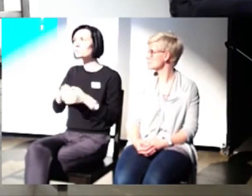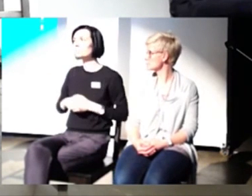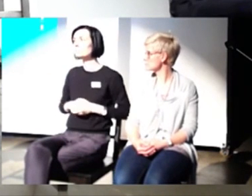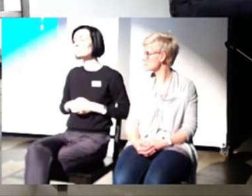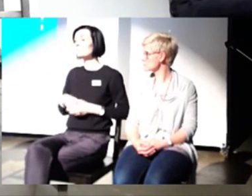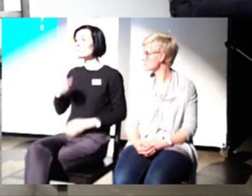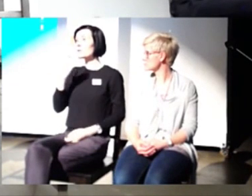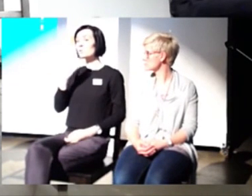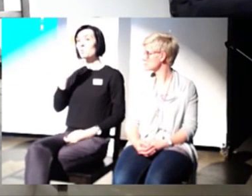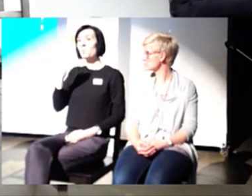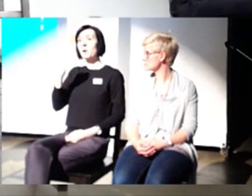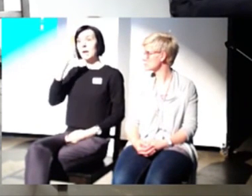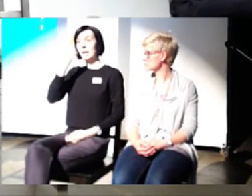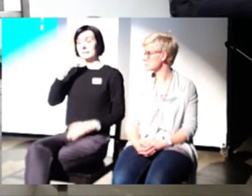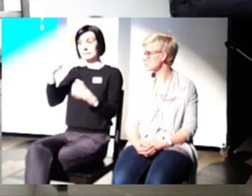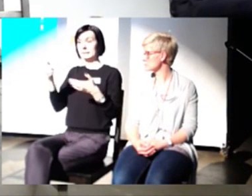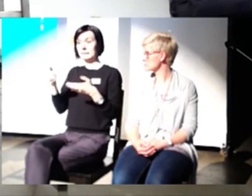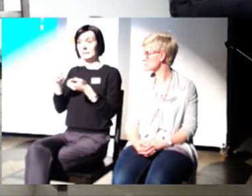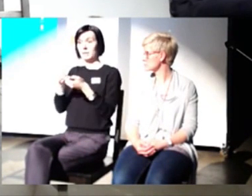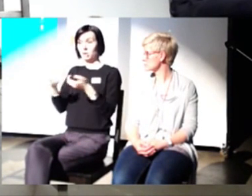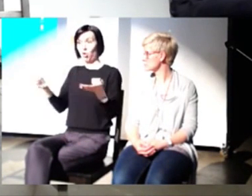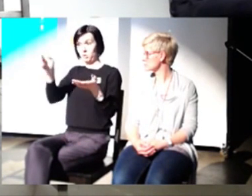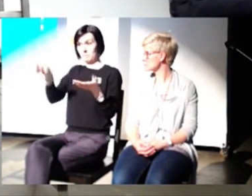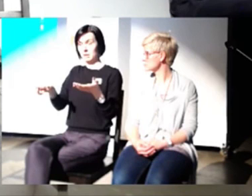sinne, joku pikku työryhmä.